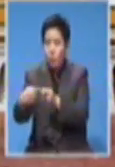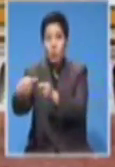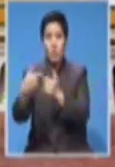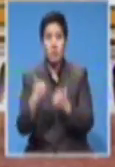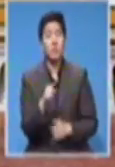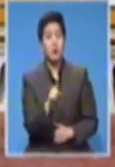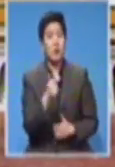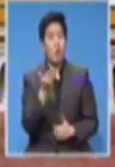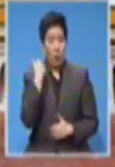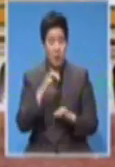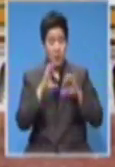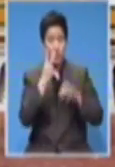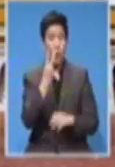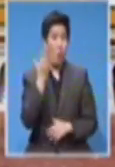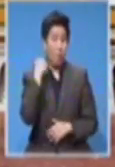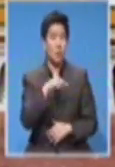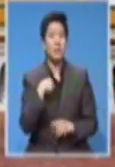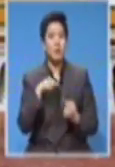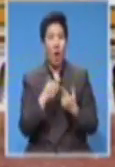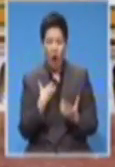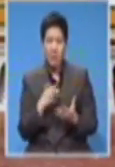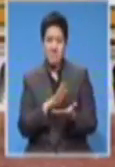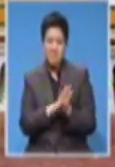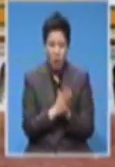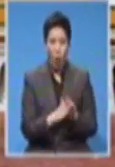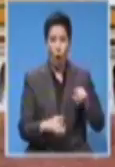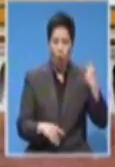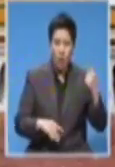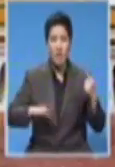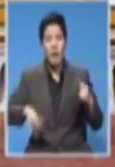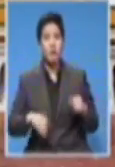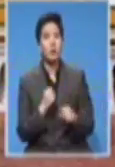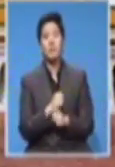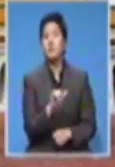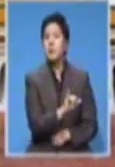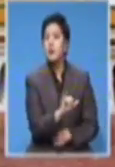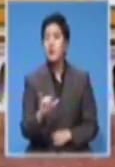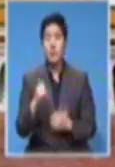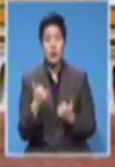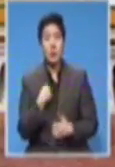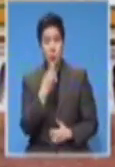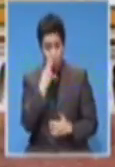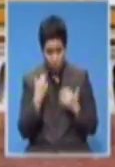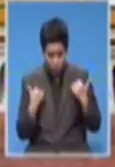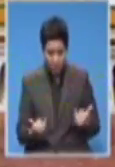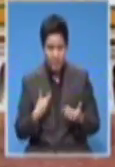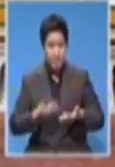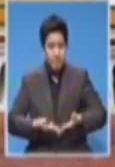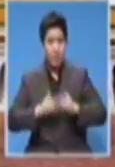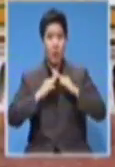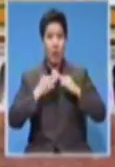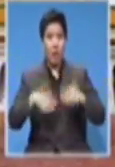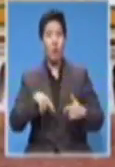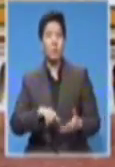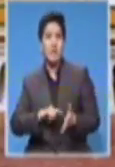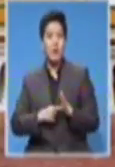สองรัฐบาลที่แล้วผมจำได้เรียกร้องการไปรูปไปรูปก่อนไปรูปหลังอะไรก็แล้วแต่ทำไม่ได้สักรัฐบาลหนึ่งวันนี้เราเกิดขึ้นมาแล้วแล้วเราจะหยุ